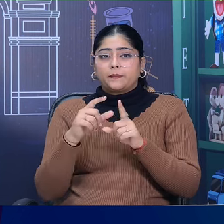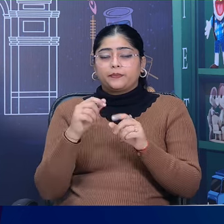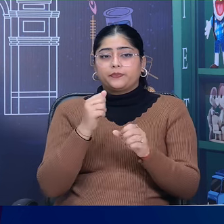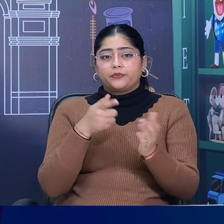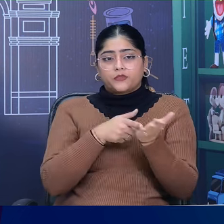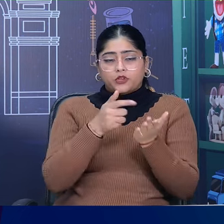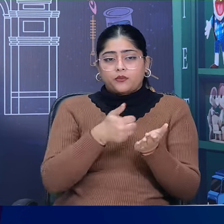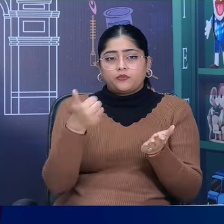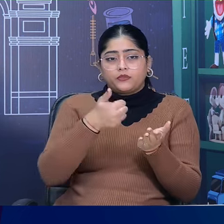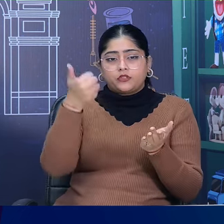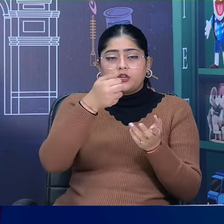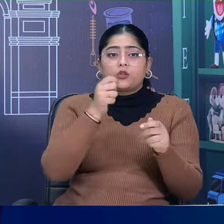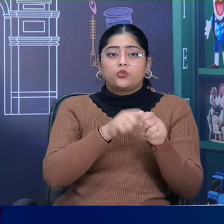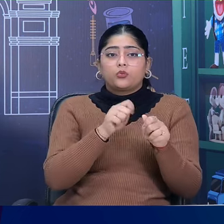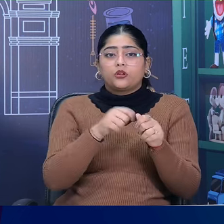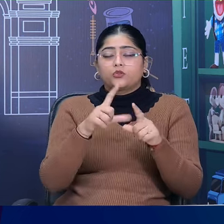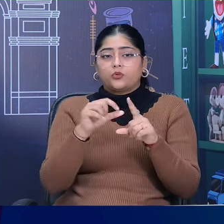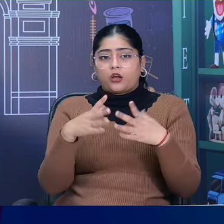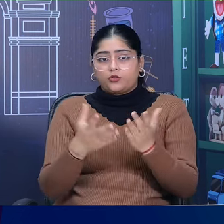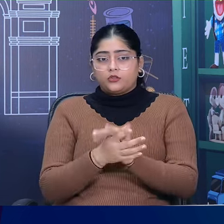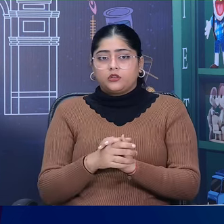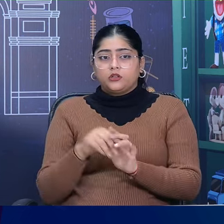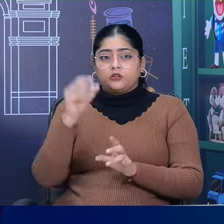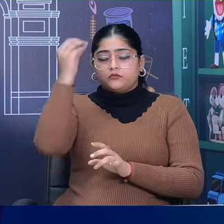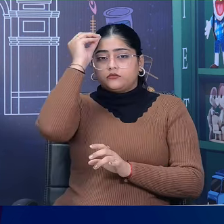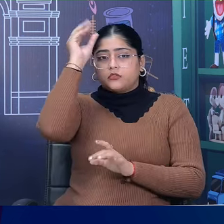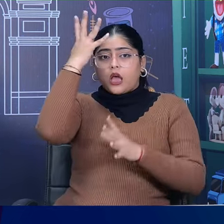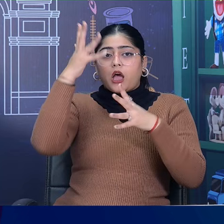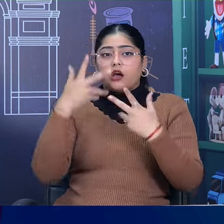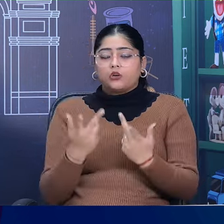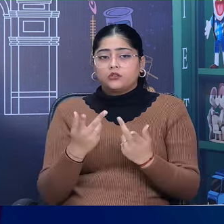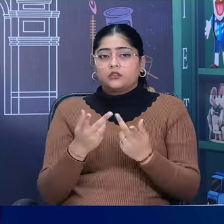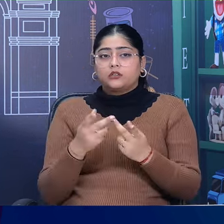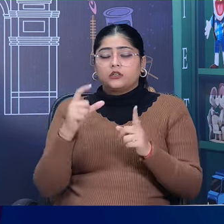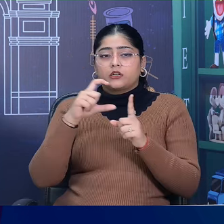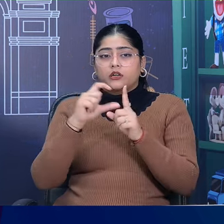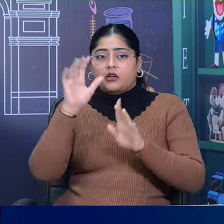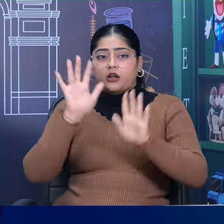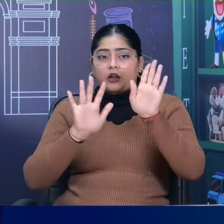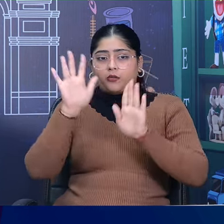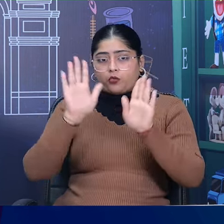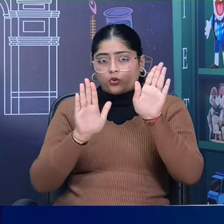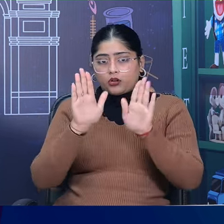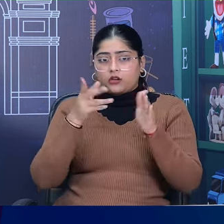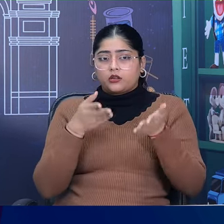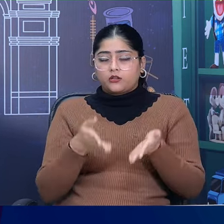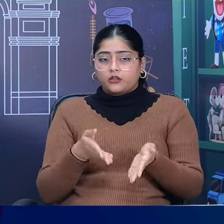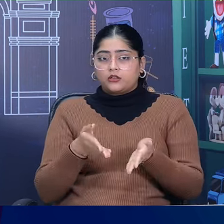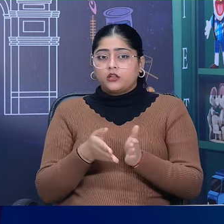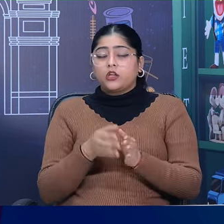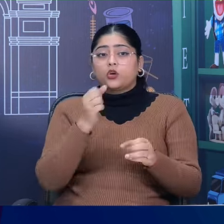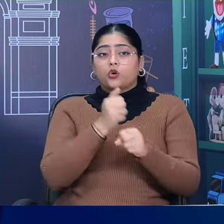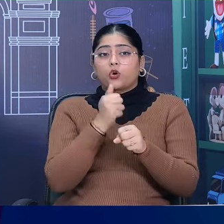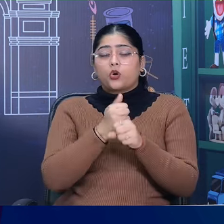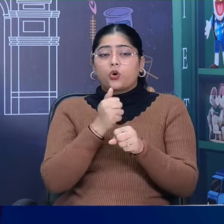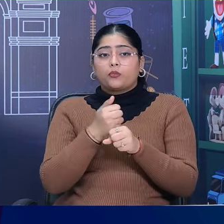से काम करती है और दूसरी यह समझ डेवलप होगी कि एक डेमोक्रेटिक सेटअप में सरकार का जो रोल होता है वो